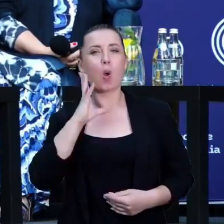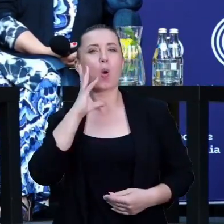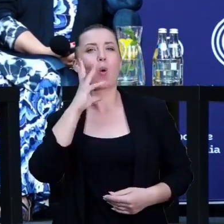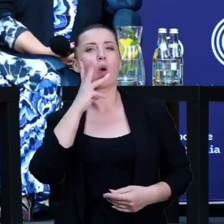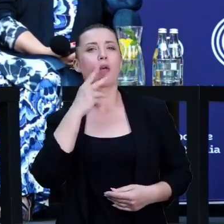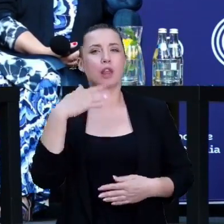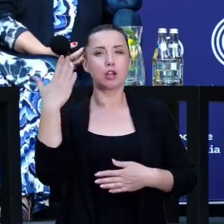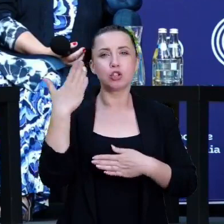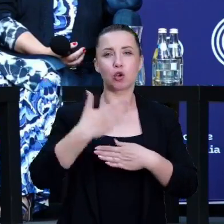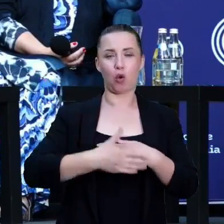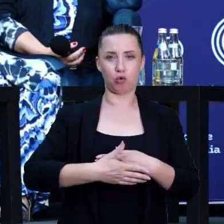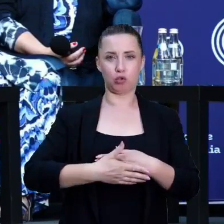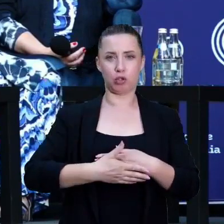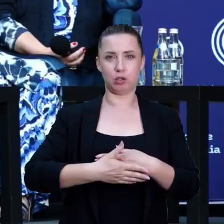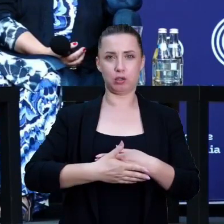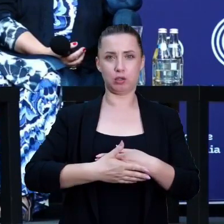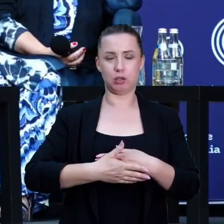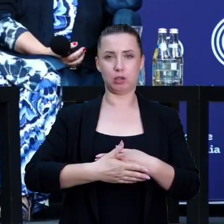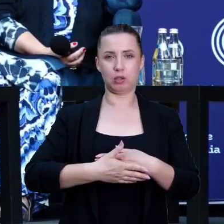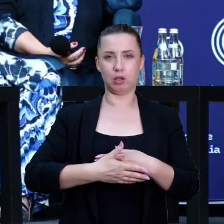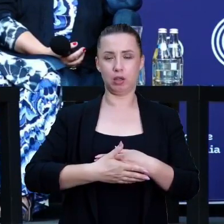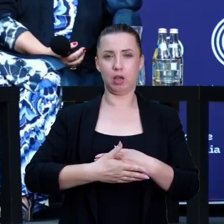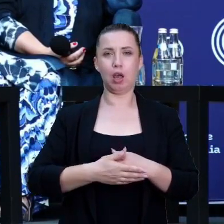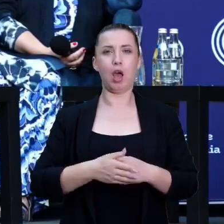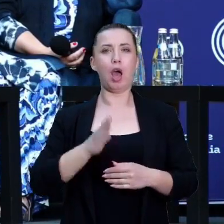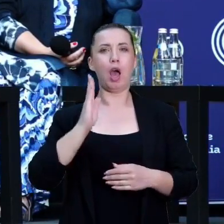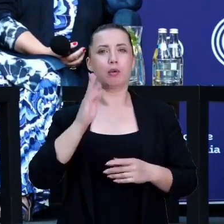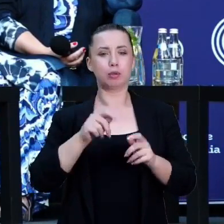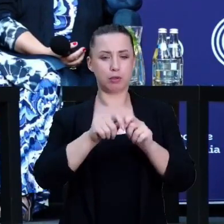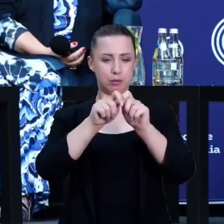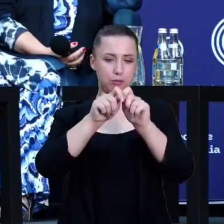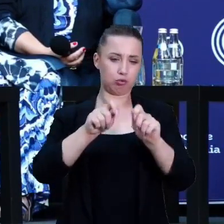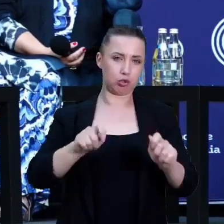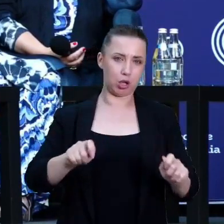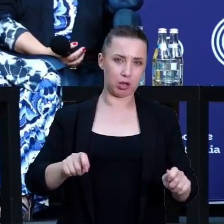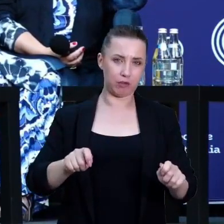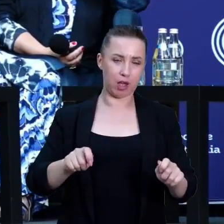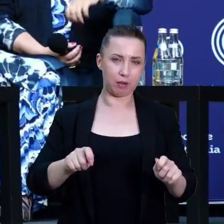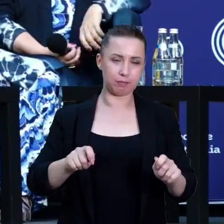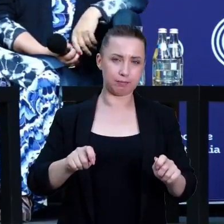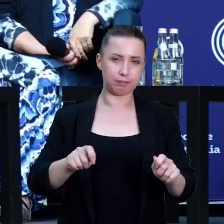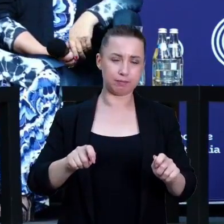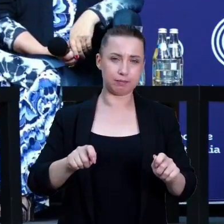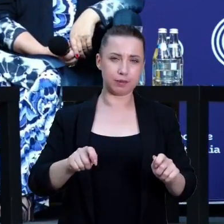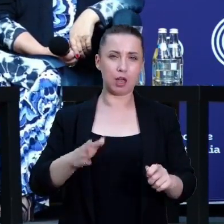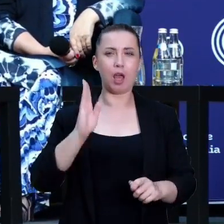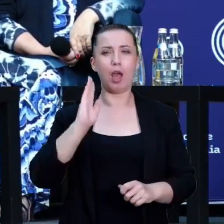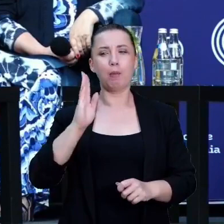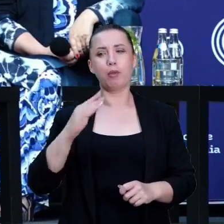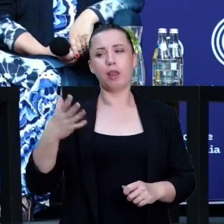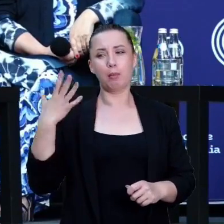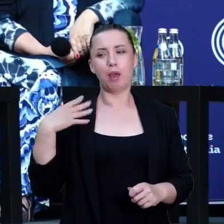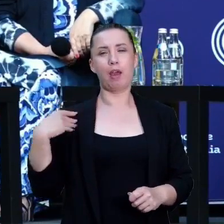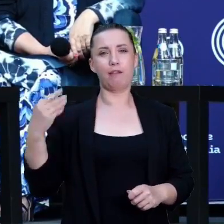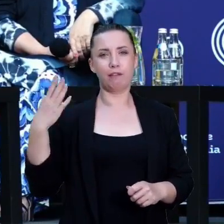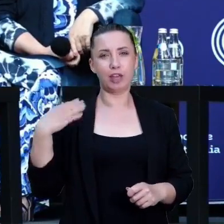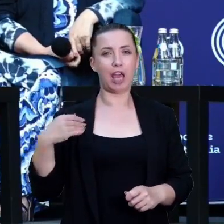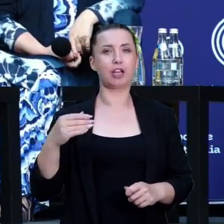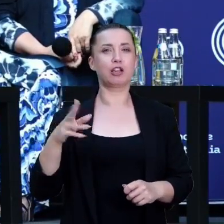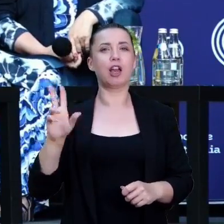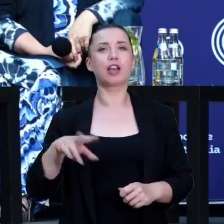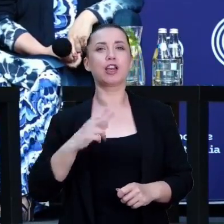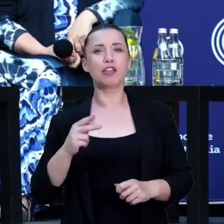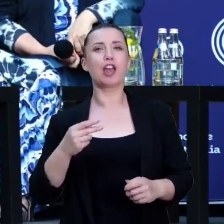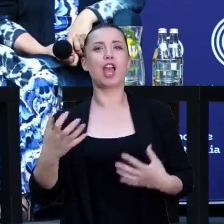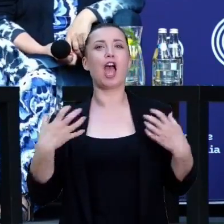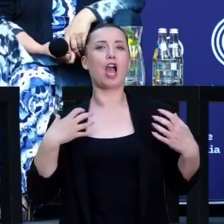potem znowu jakby zaczyna się już na etapie, kiedy te aktorki są, już mogą grać właśnie